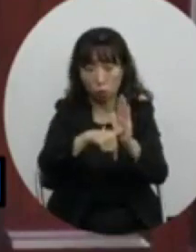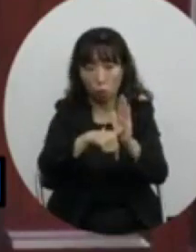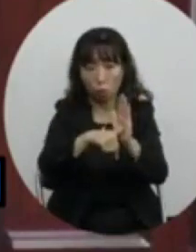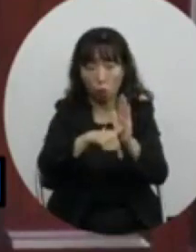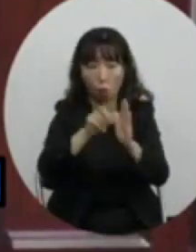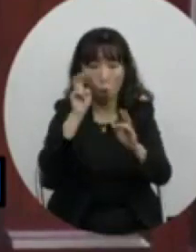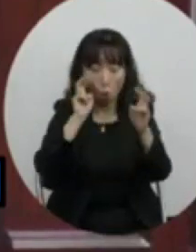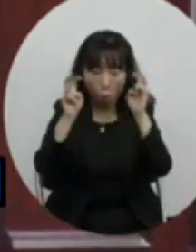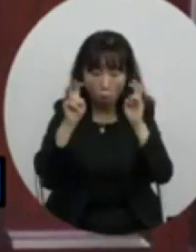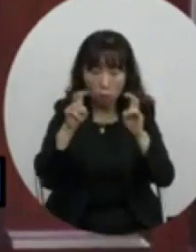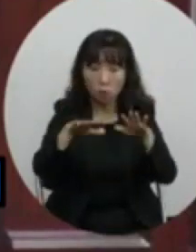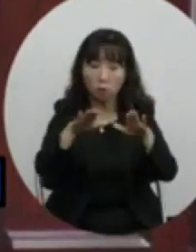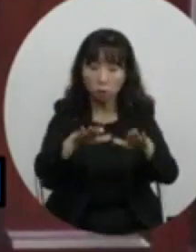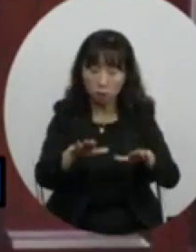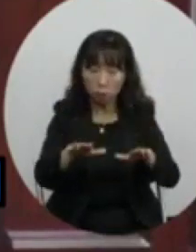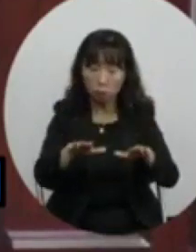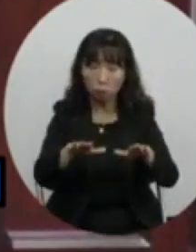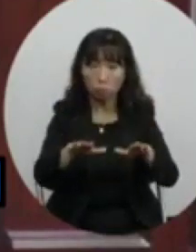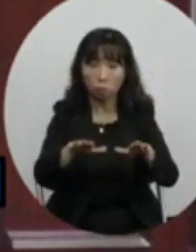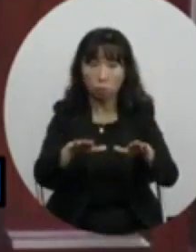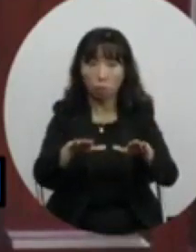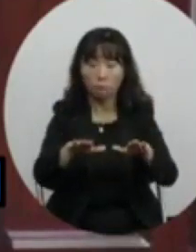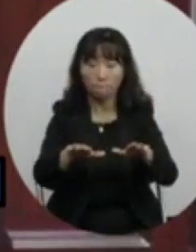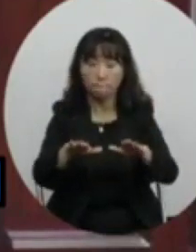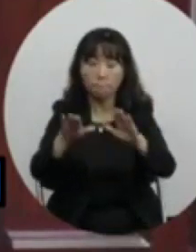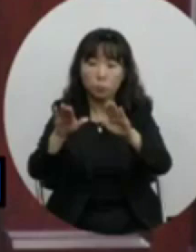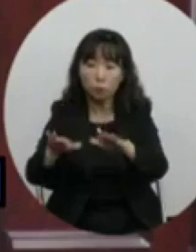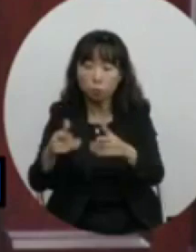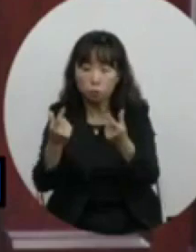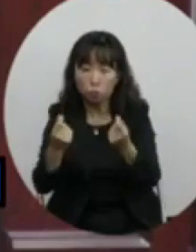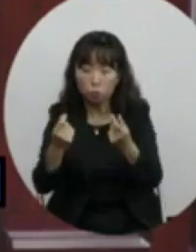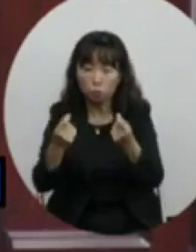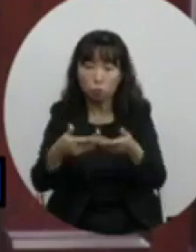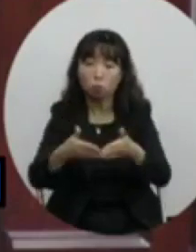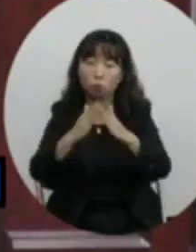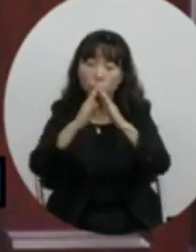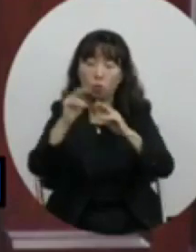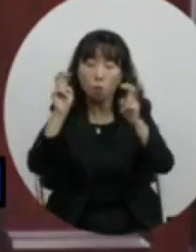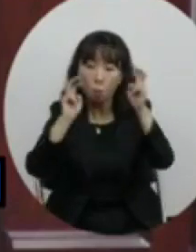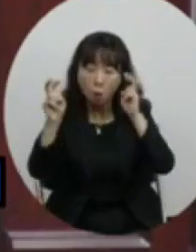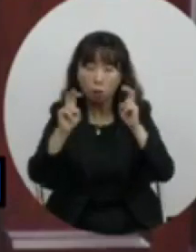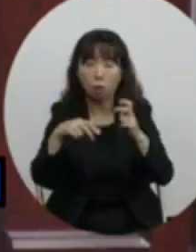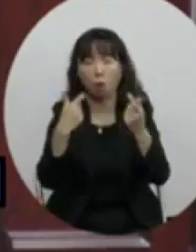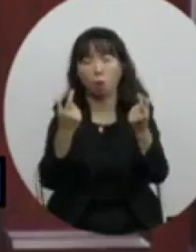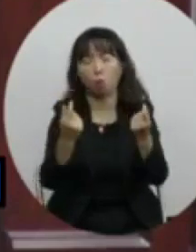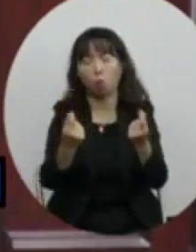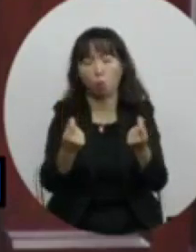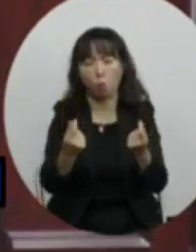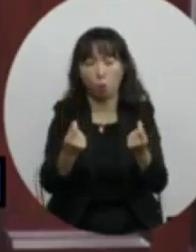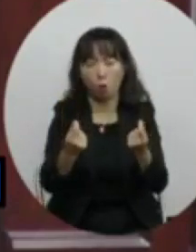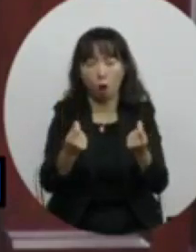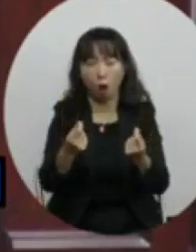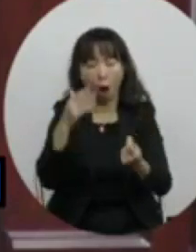용역사는 이번 2035 중장기 종합발전계획 수립 용역을 담당한 사단법인